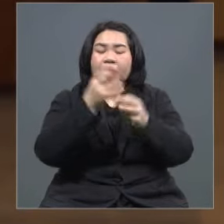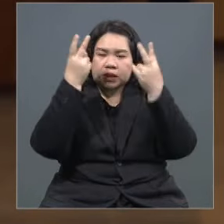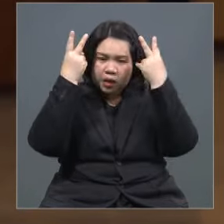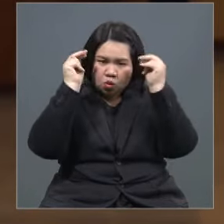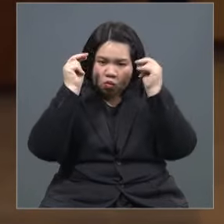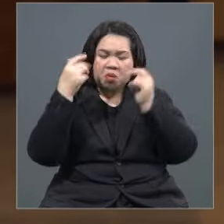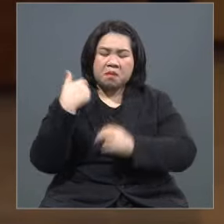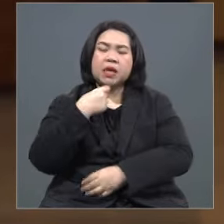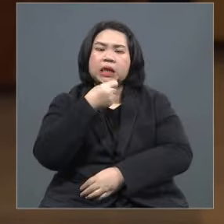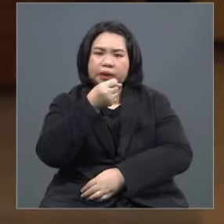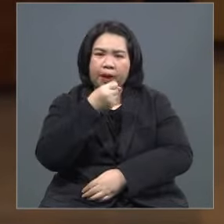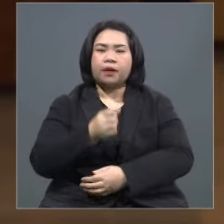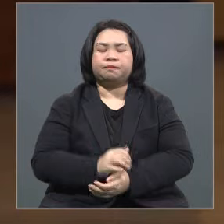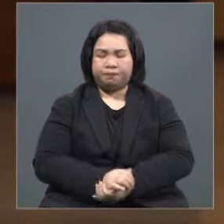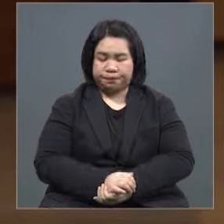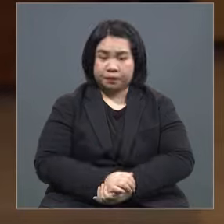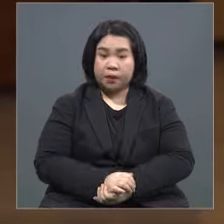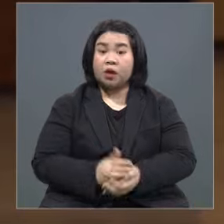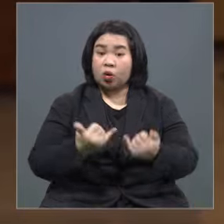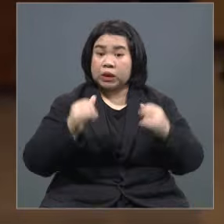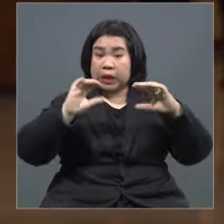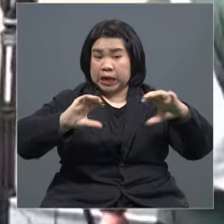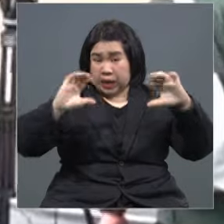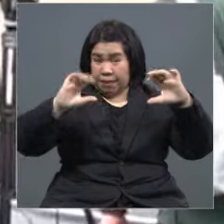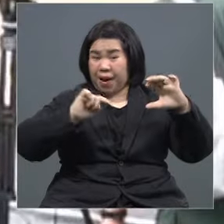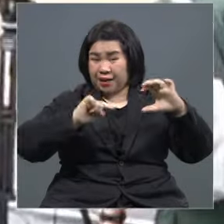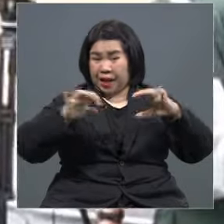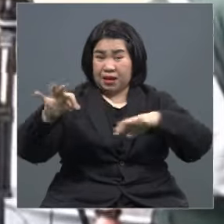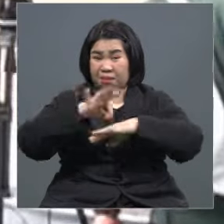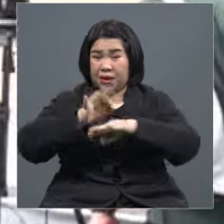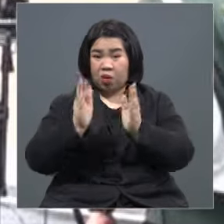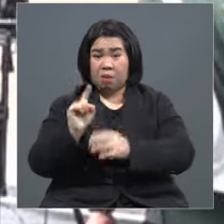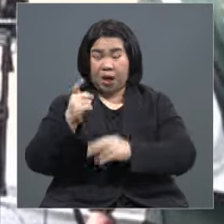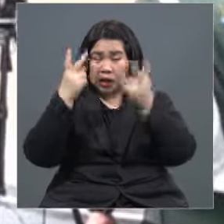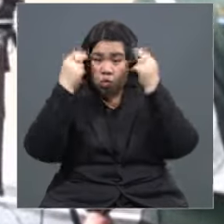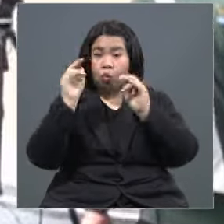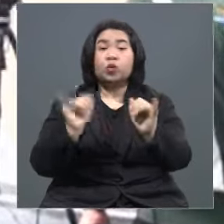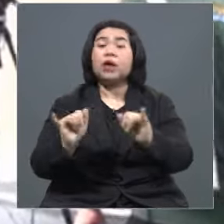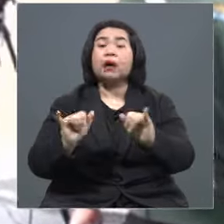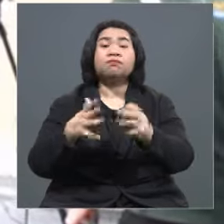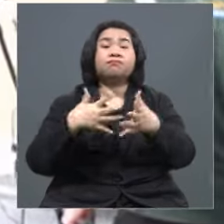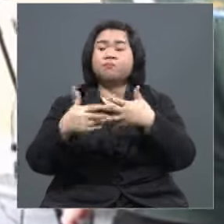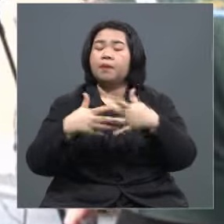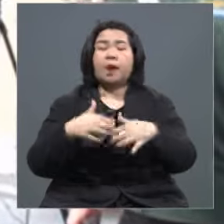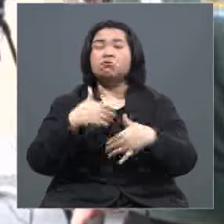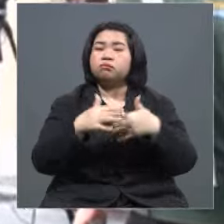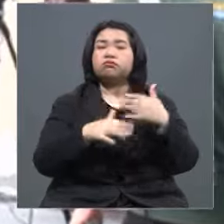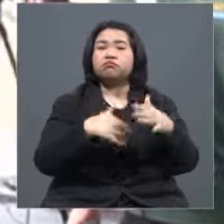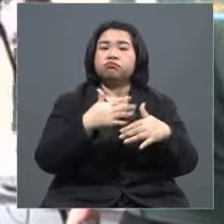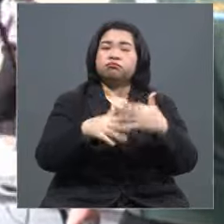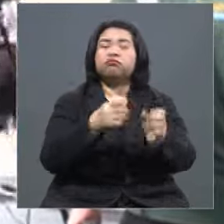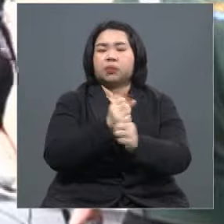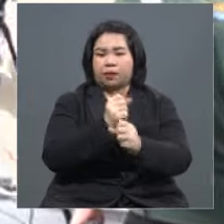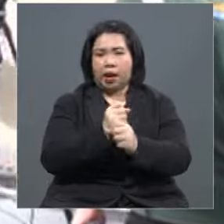ครับว่าการทำงานของรัฐบาลในช่วงรอนายกรัฐมนตรีคนใหม่ไม่มีอะไรสะดุดเพราะว่าตามกลไกของคณะ